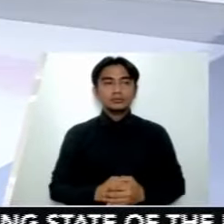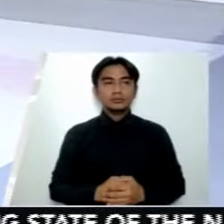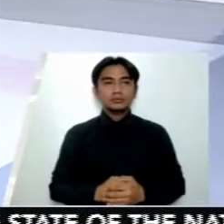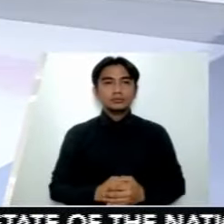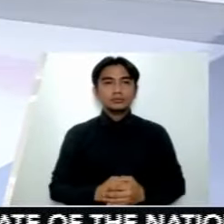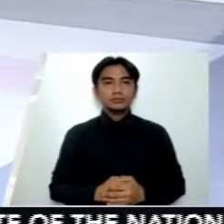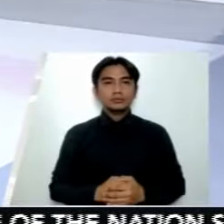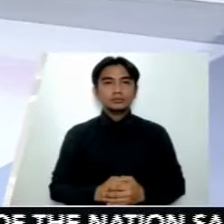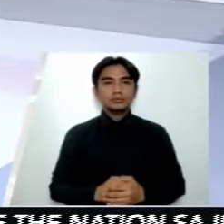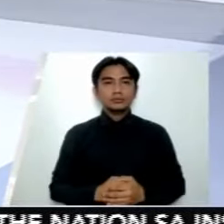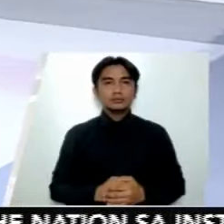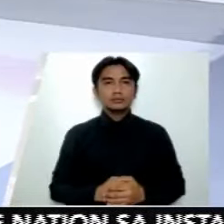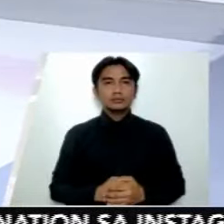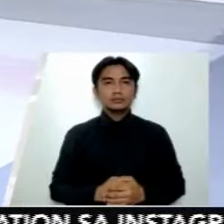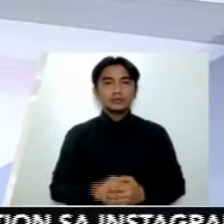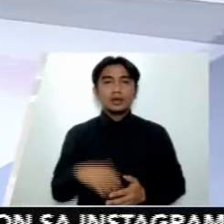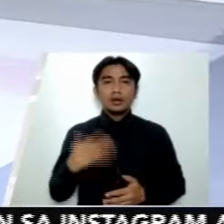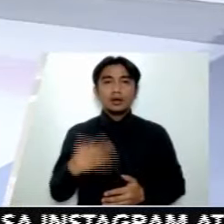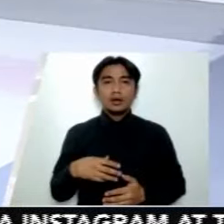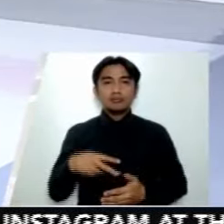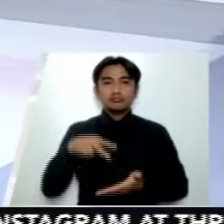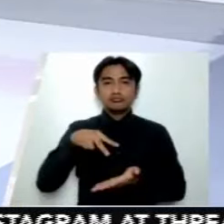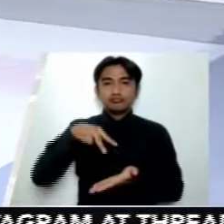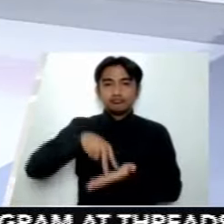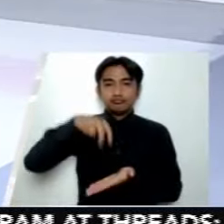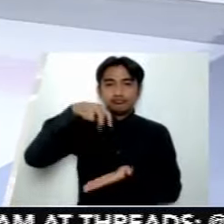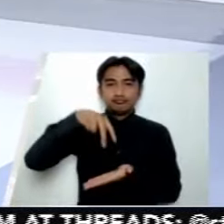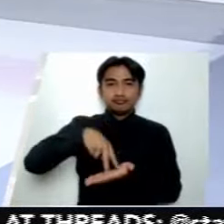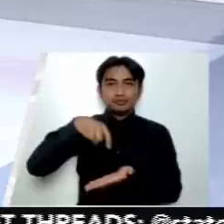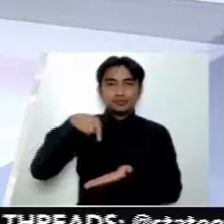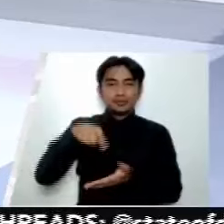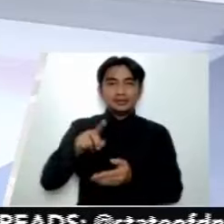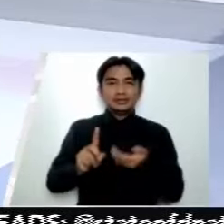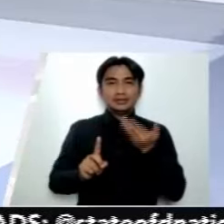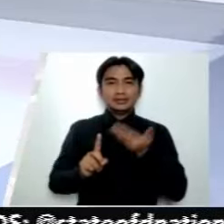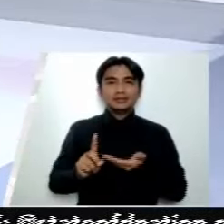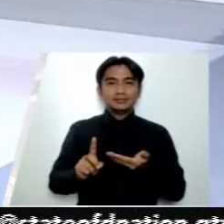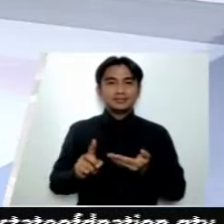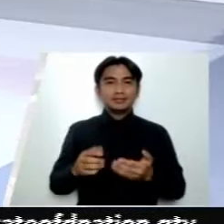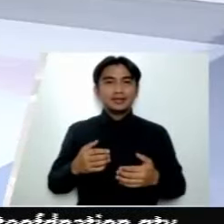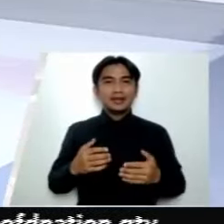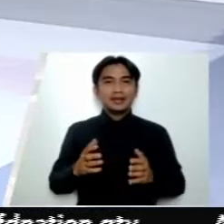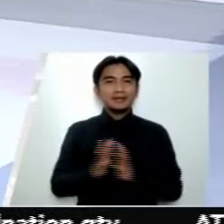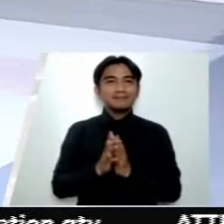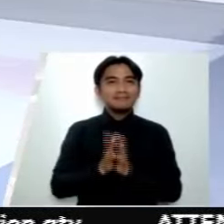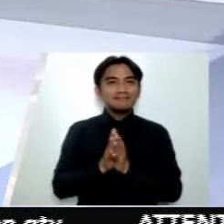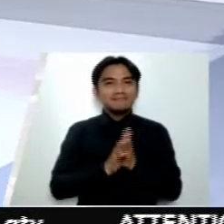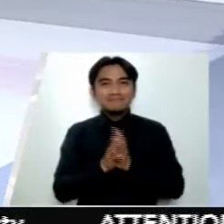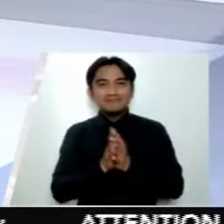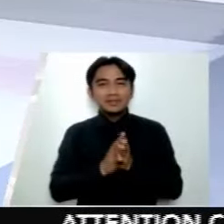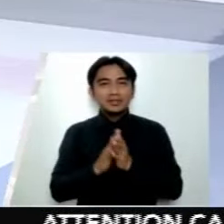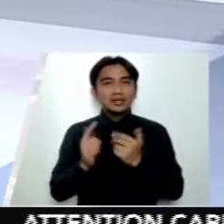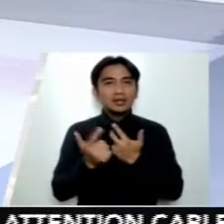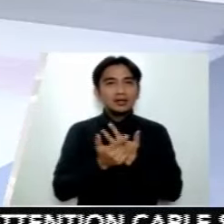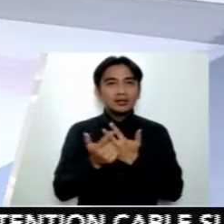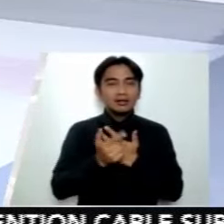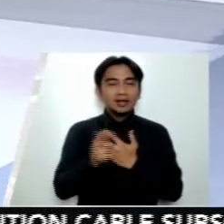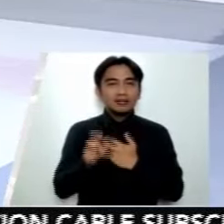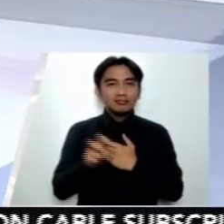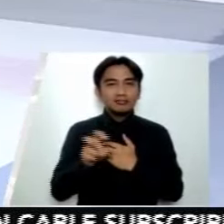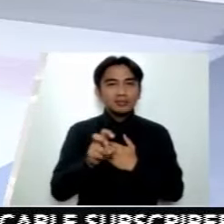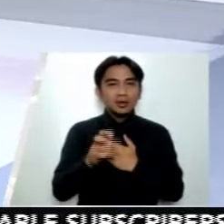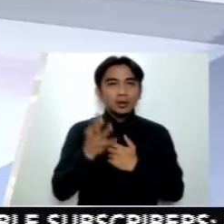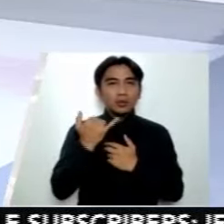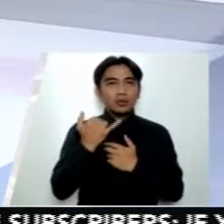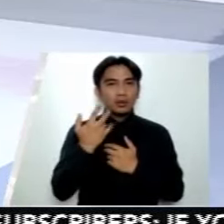tila na patalon sa tuwa ang isang travel vlogger ng magpunta sa louisiana Laguna Hindi lang kasi isa kundi